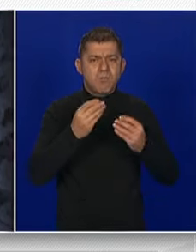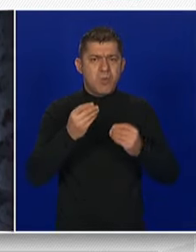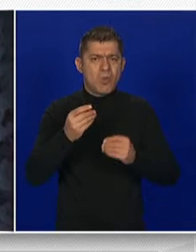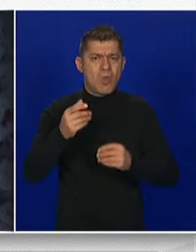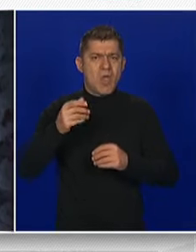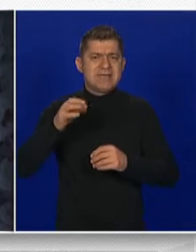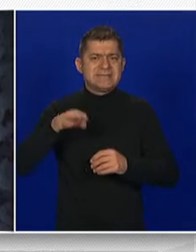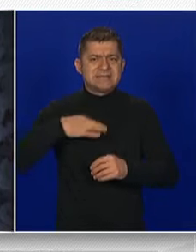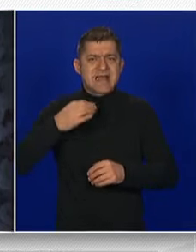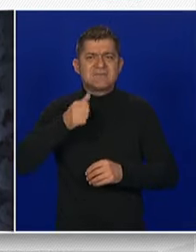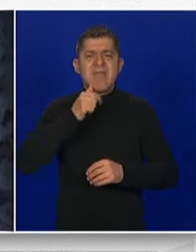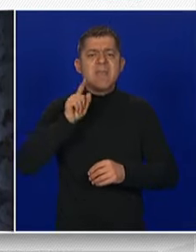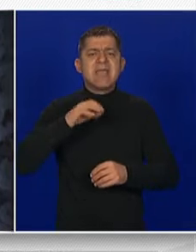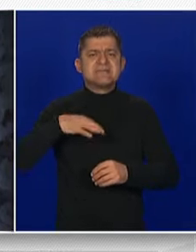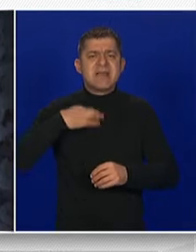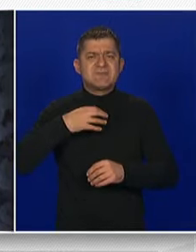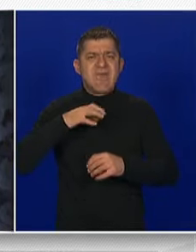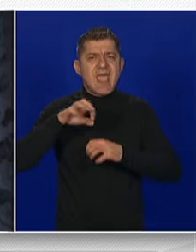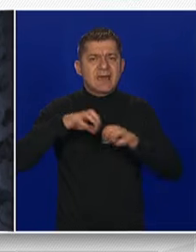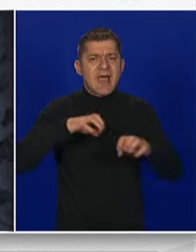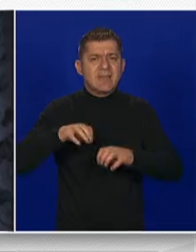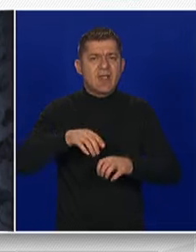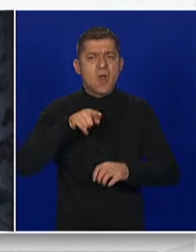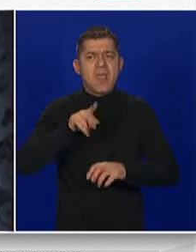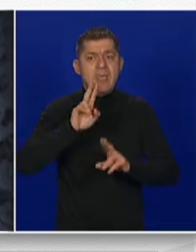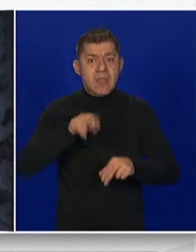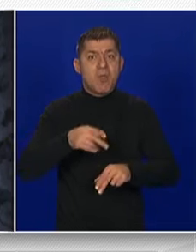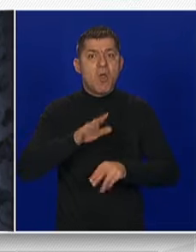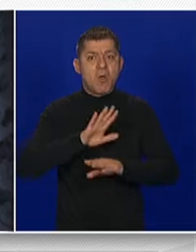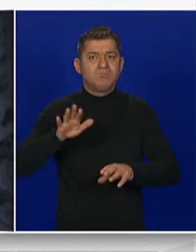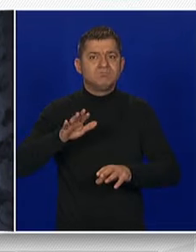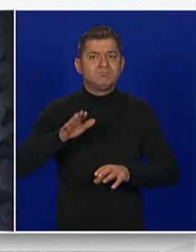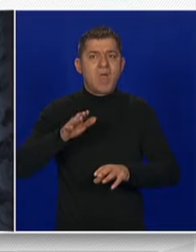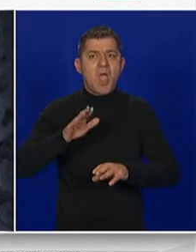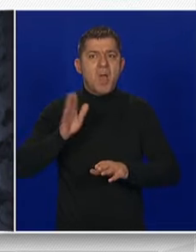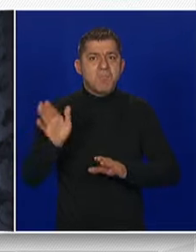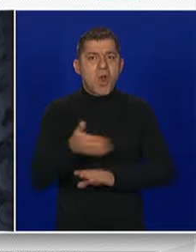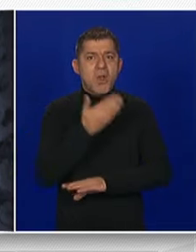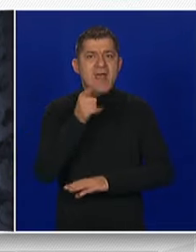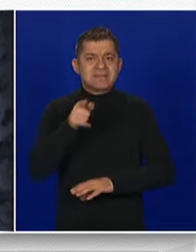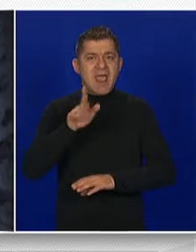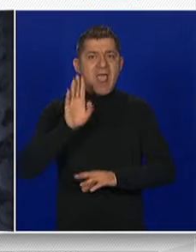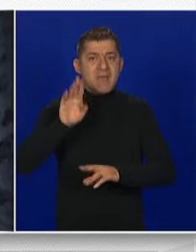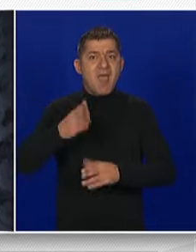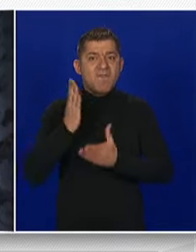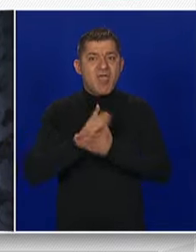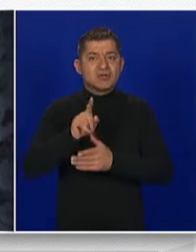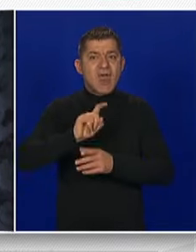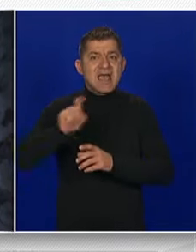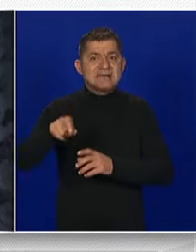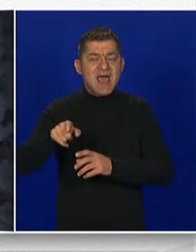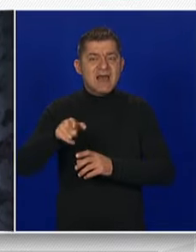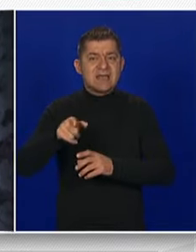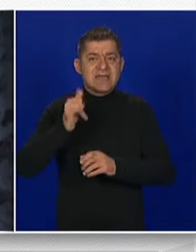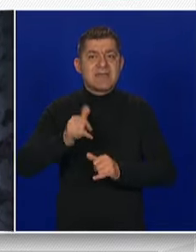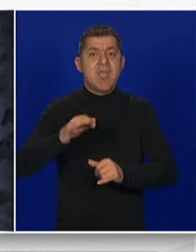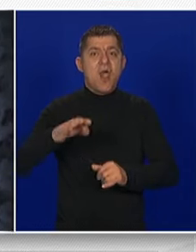kadra koji su prošli ovu infekciju je sad u fazi ozdravljenja i oni su temelj na osnovu kojeg